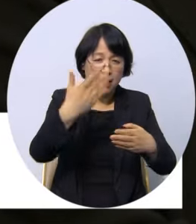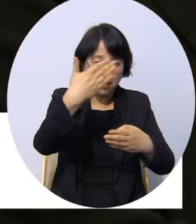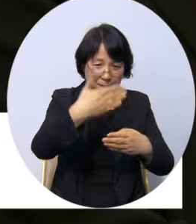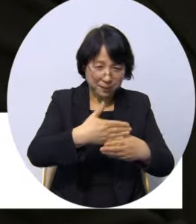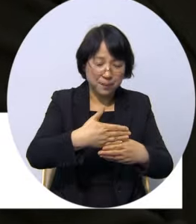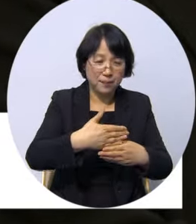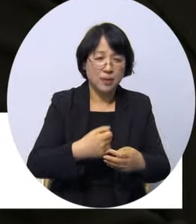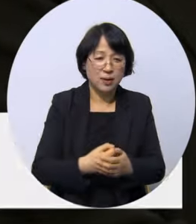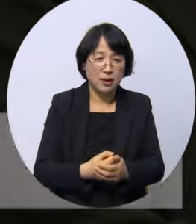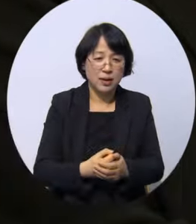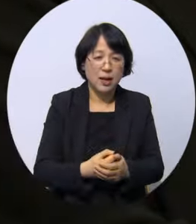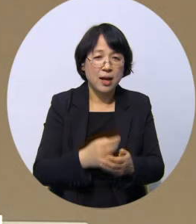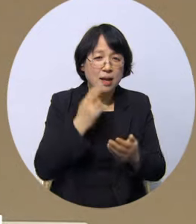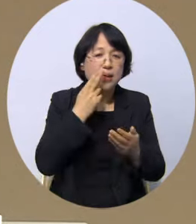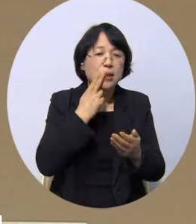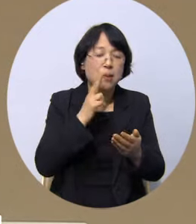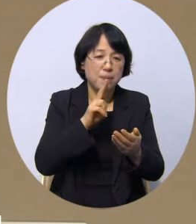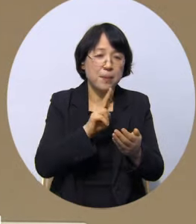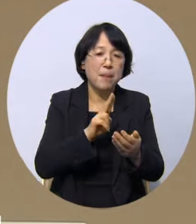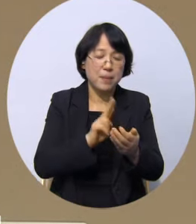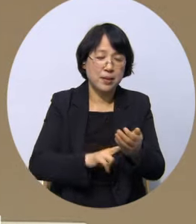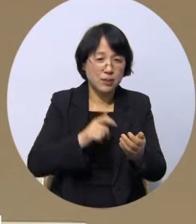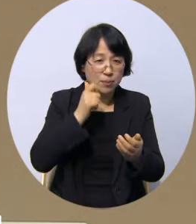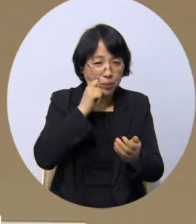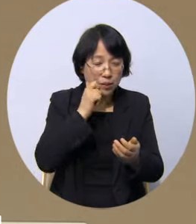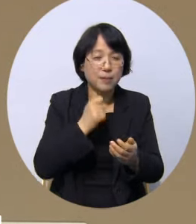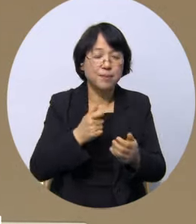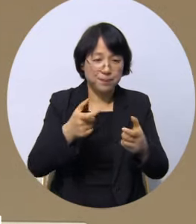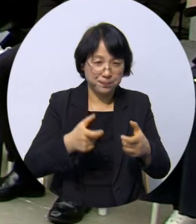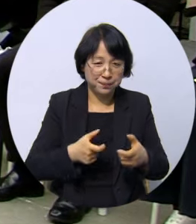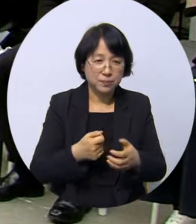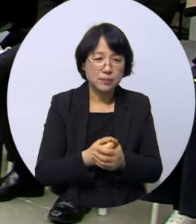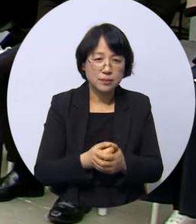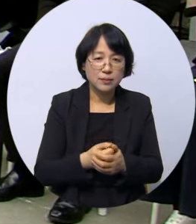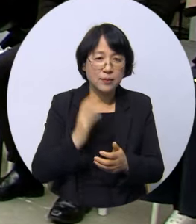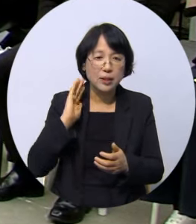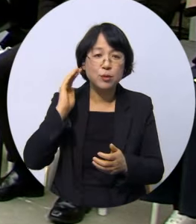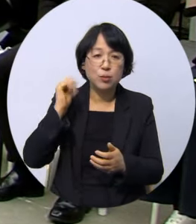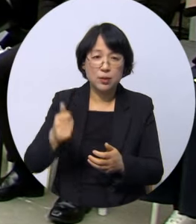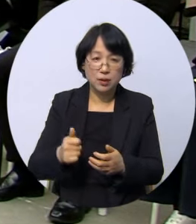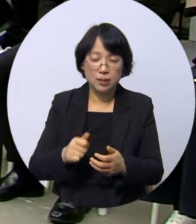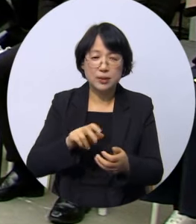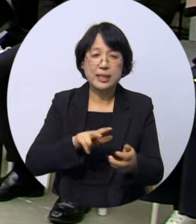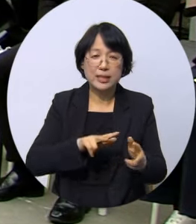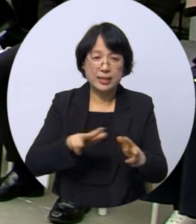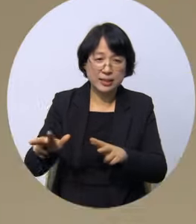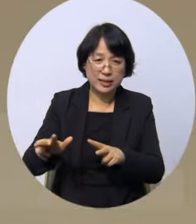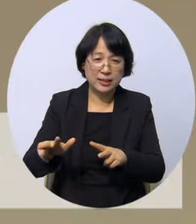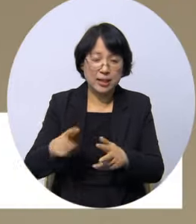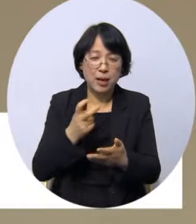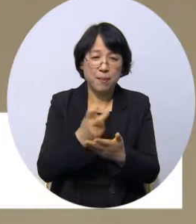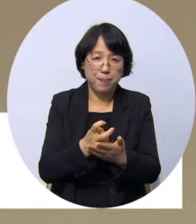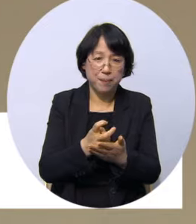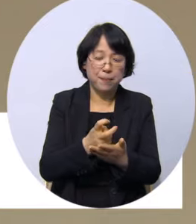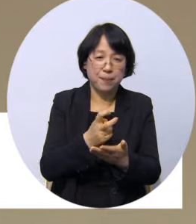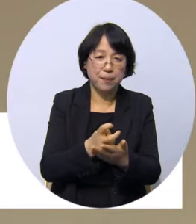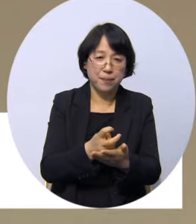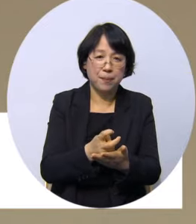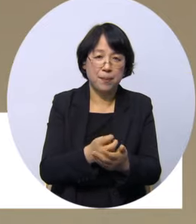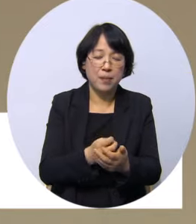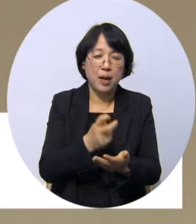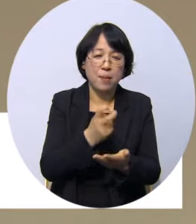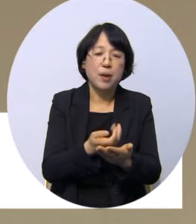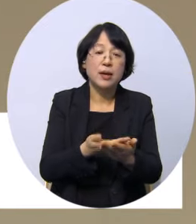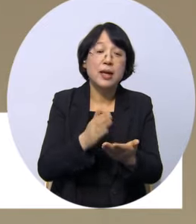정지를 당했습니다 윤 대통령은 현장에서 즉각 조치할 것을 지시했고 법정은 나중에